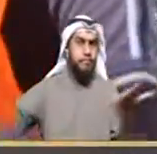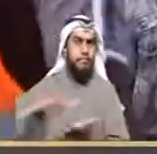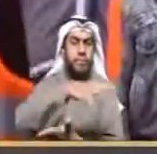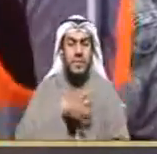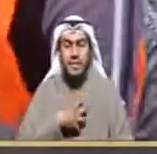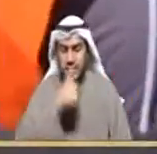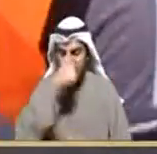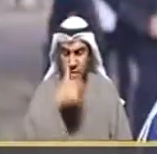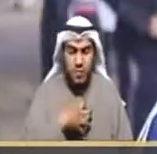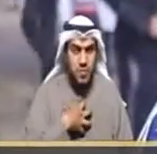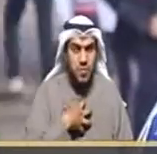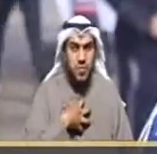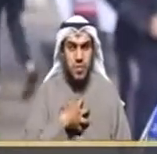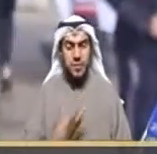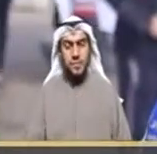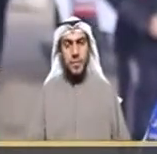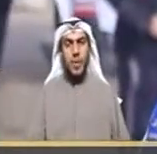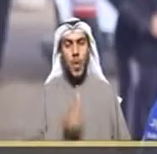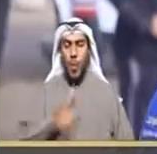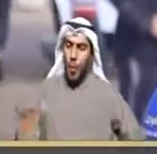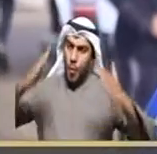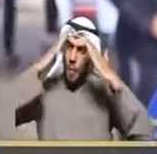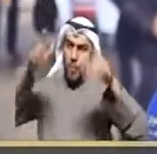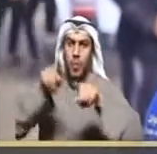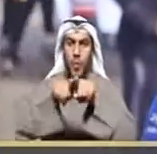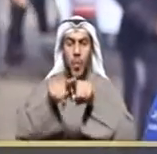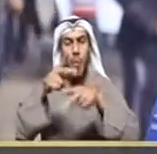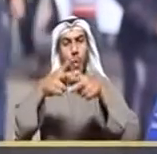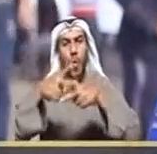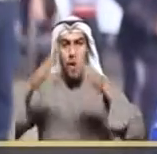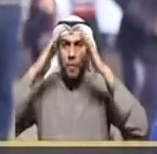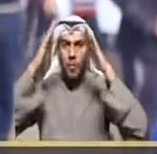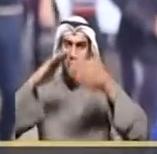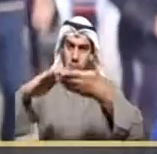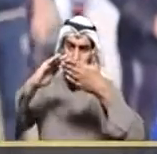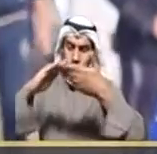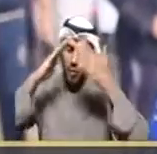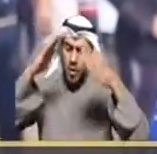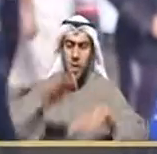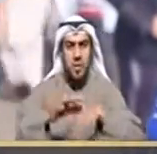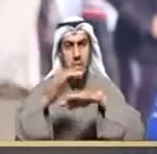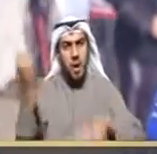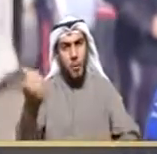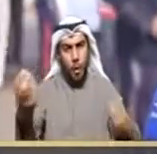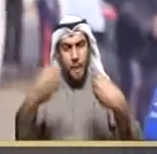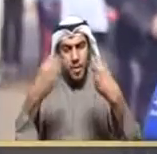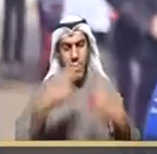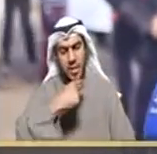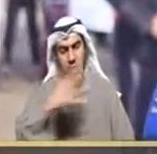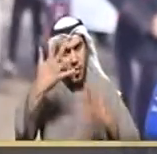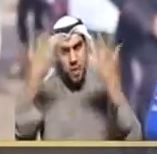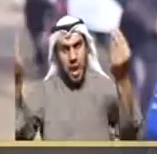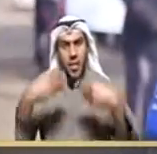نفسية خطيرة. نشكر دولة الكويت الشقيقة لتقديمهم المساعدات القيمة الكبيرة